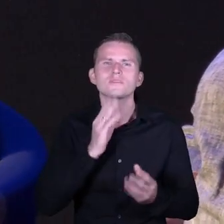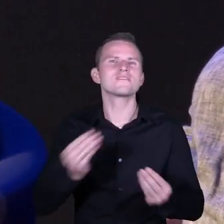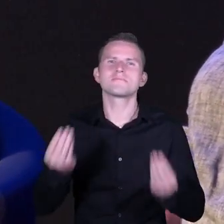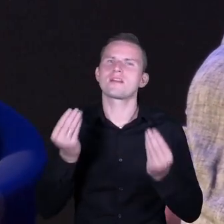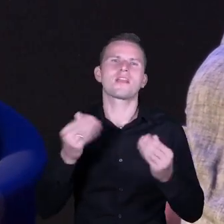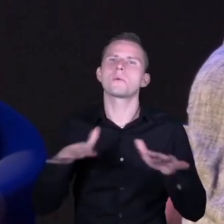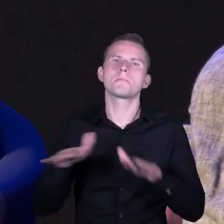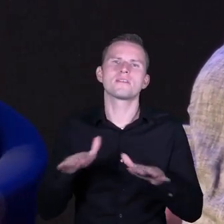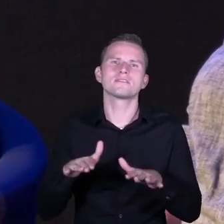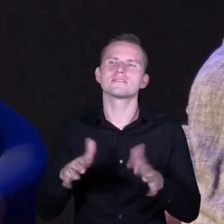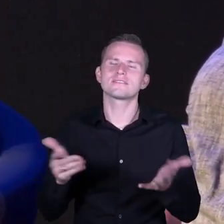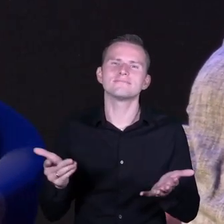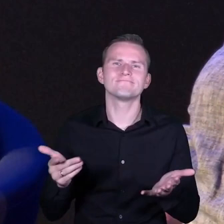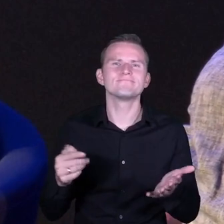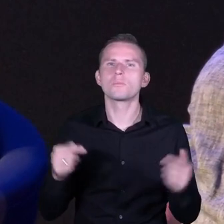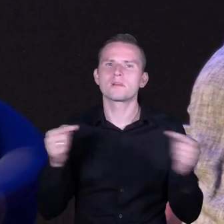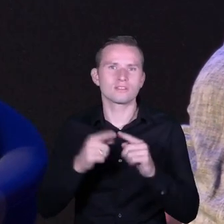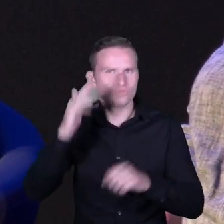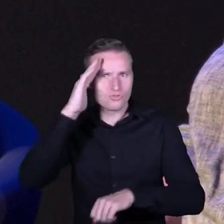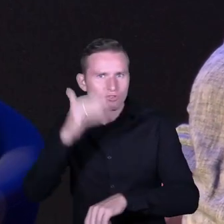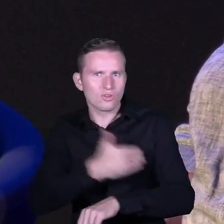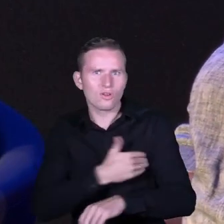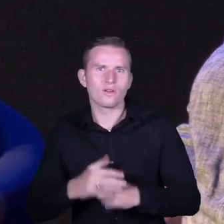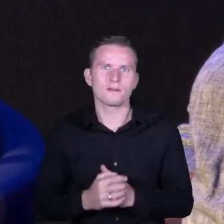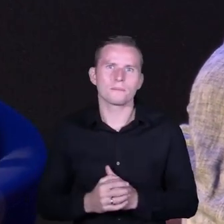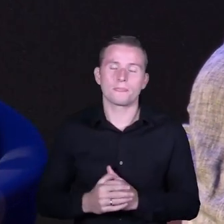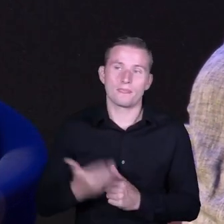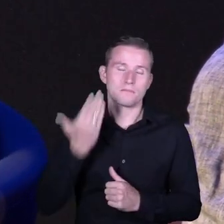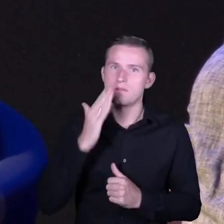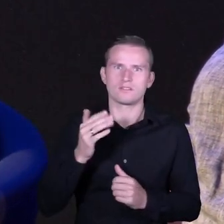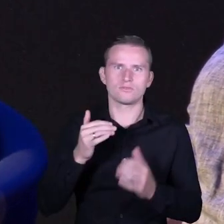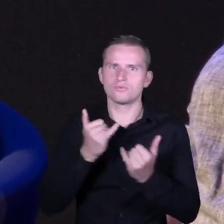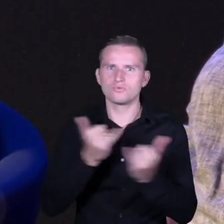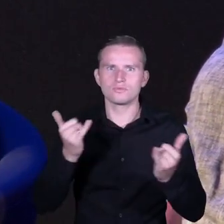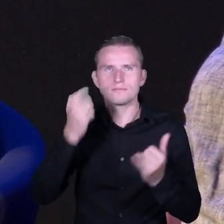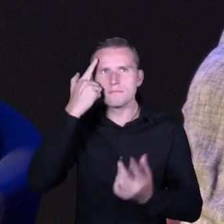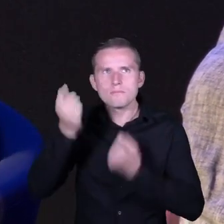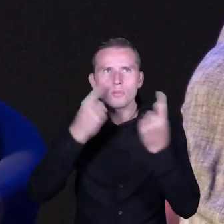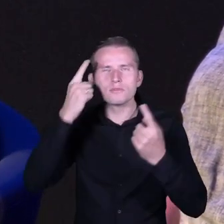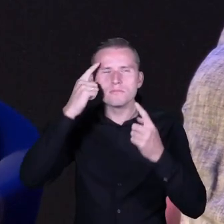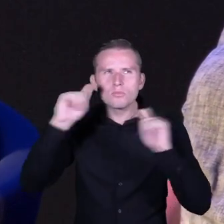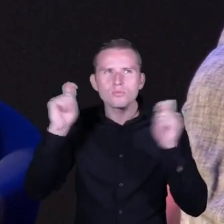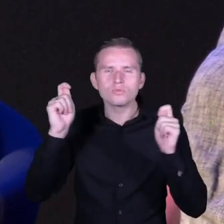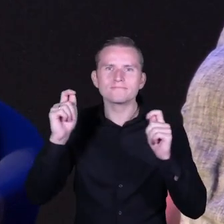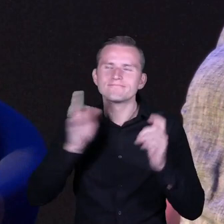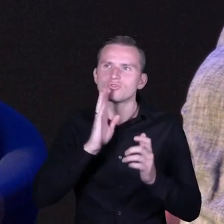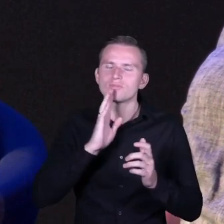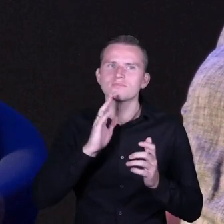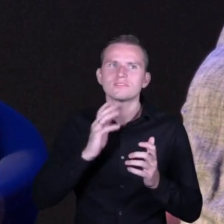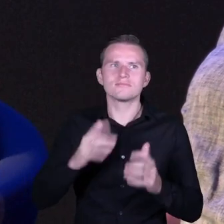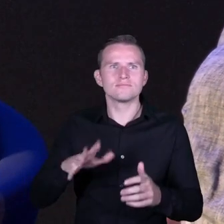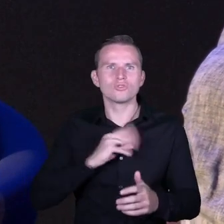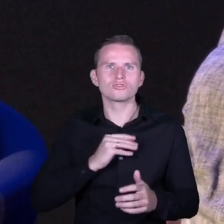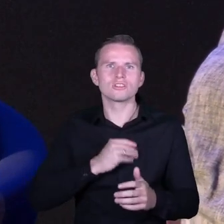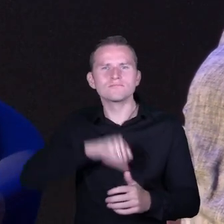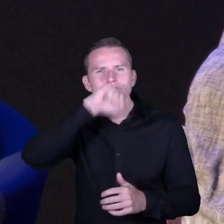szkoły. Bardzo inspirujące i takie chyba pozwalające rozwijać pasję, co też jest ważne i